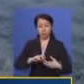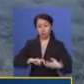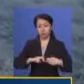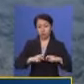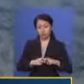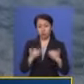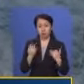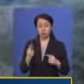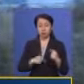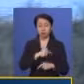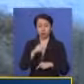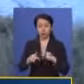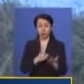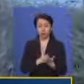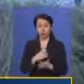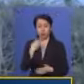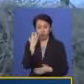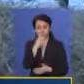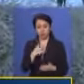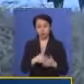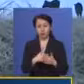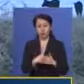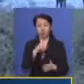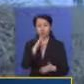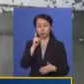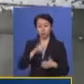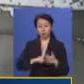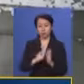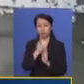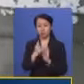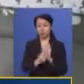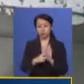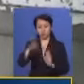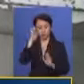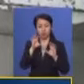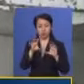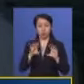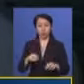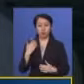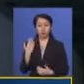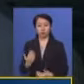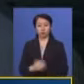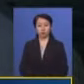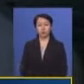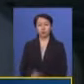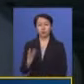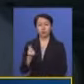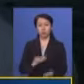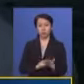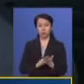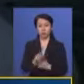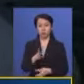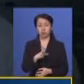менее, предприниматель все равно настроен серьезно и в ближайшее время решит вопрос. Государство и закон на его стороне. Сумма инвестиций